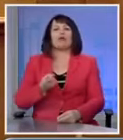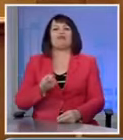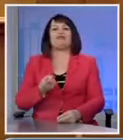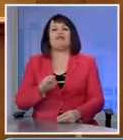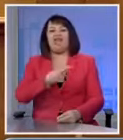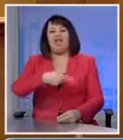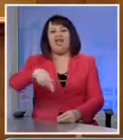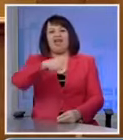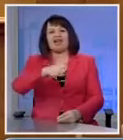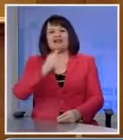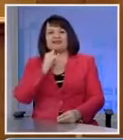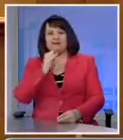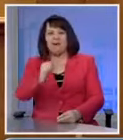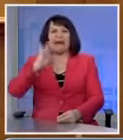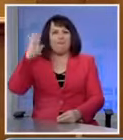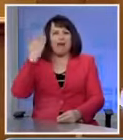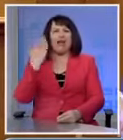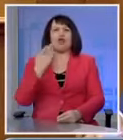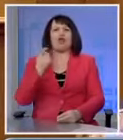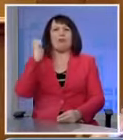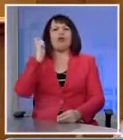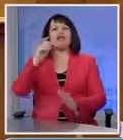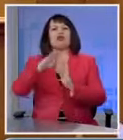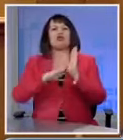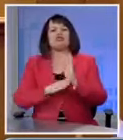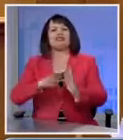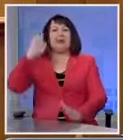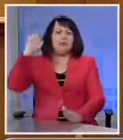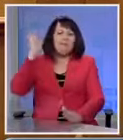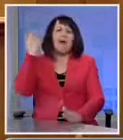βάλει οριστικά το παλιό πολιτικό σύστημα, το